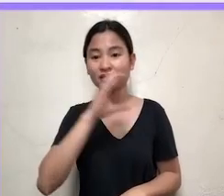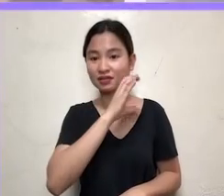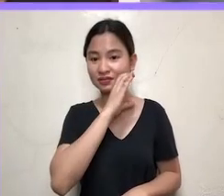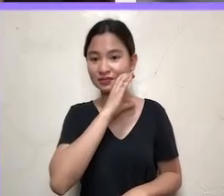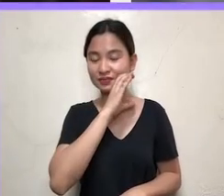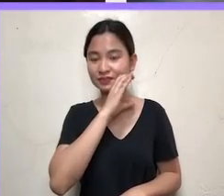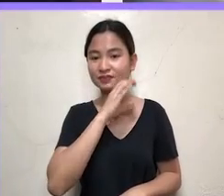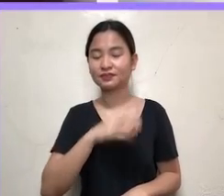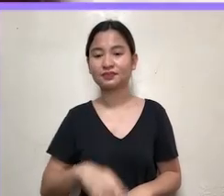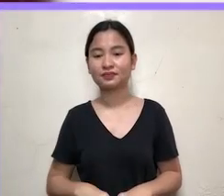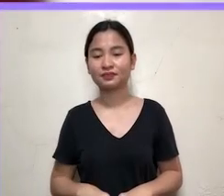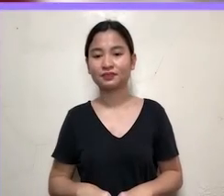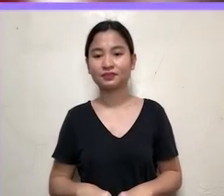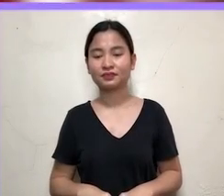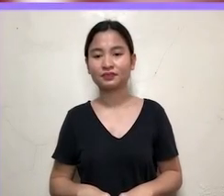nakatatanda,